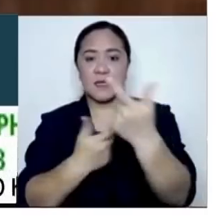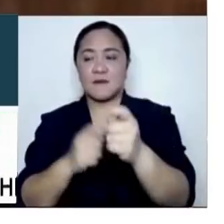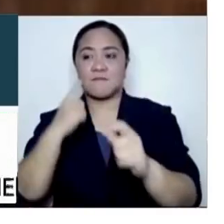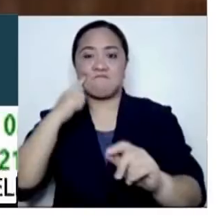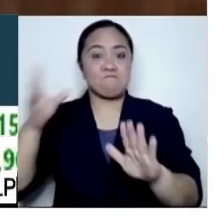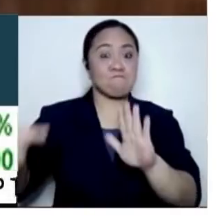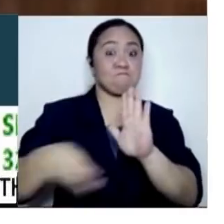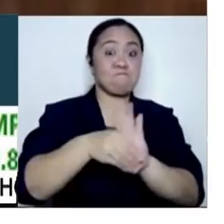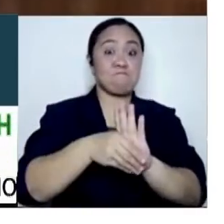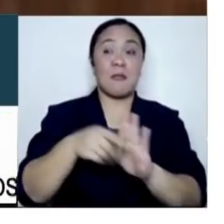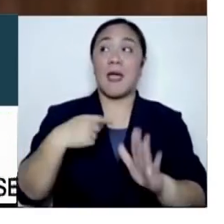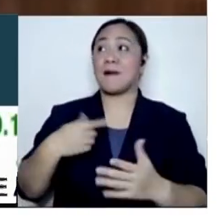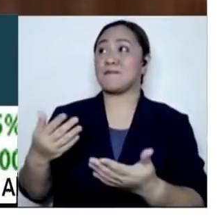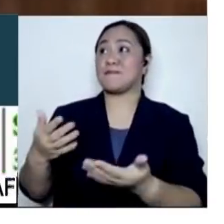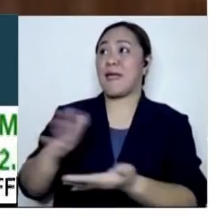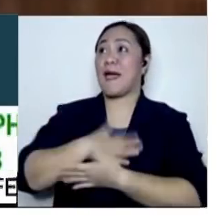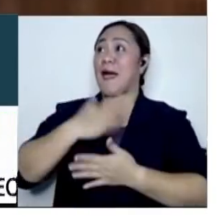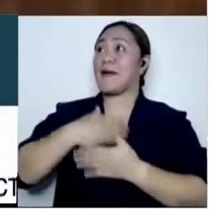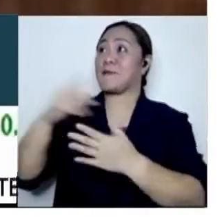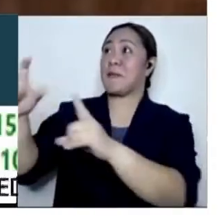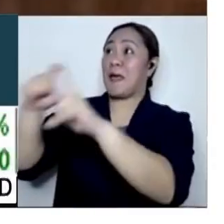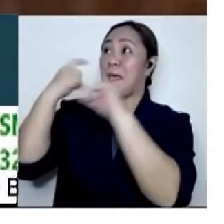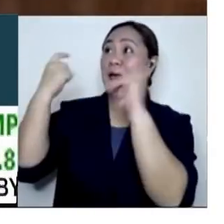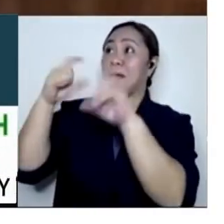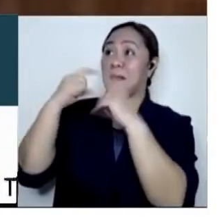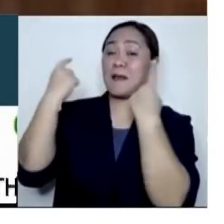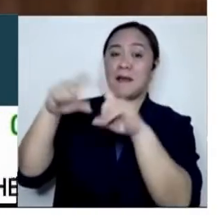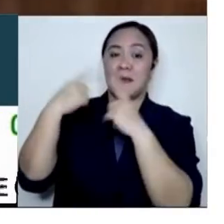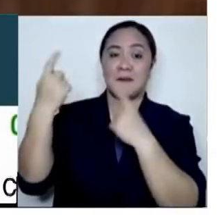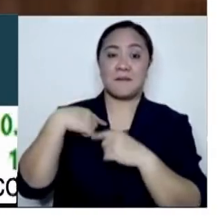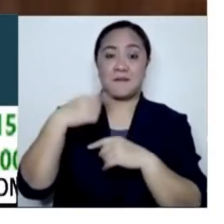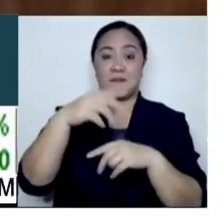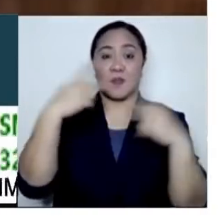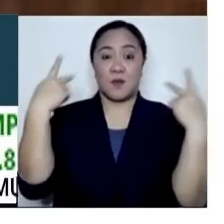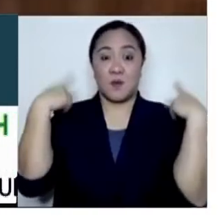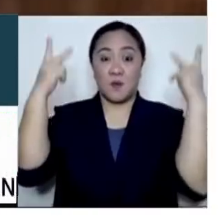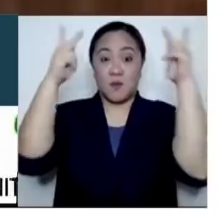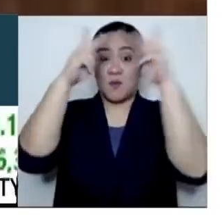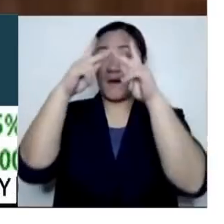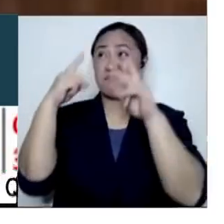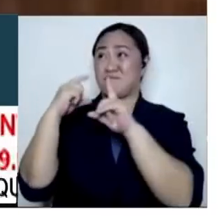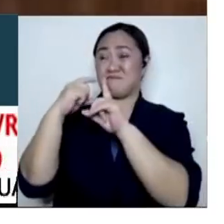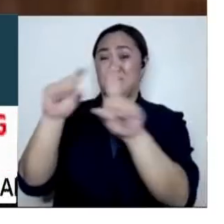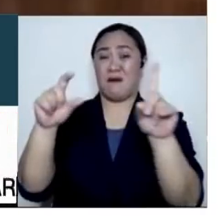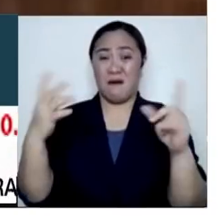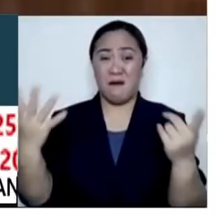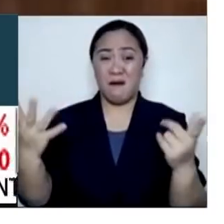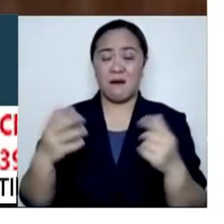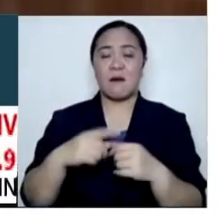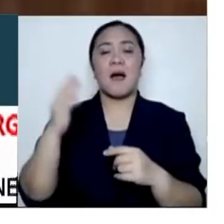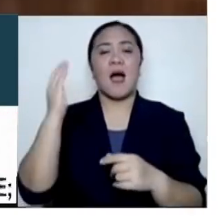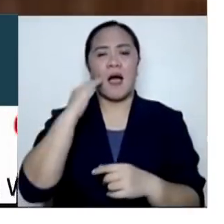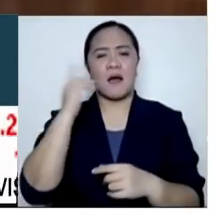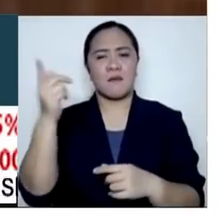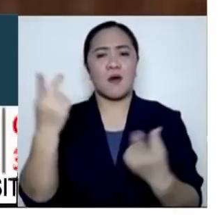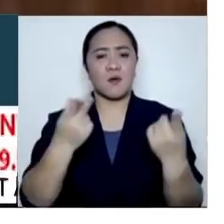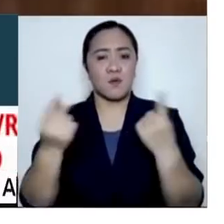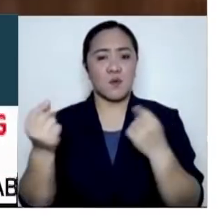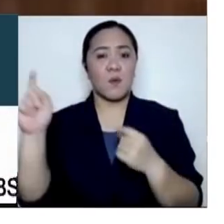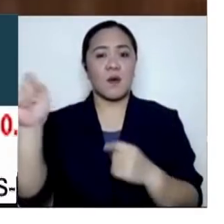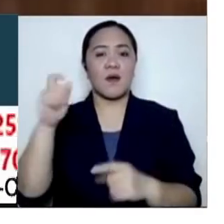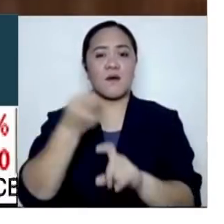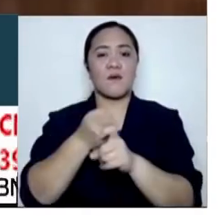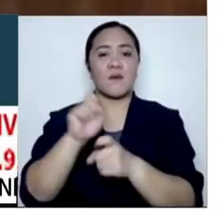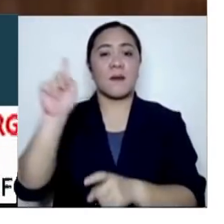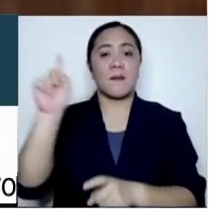kayo na nagmumura, minumura ang papa, eh papapakinggan nyo ba? Ito, ayan ang problema niya eh. Ang dami niyang ginawa na sa kanyang bibig, nahuhuli